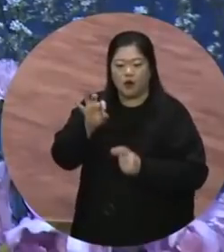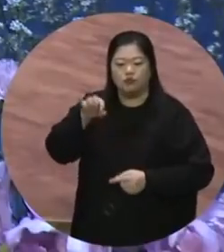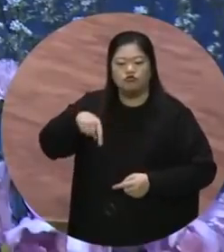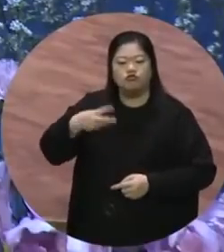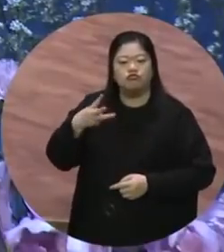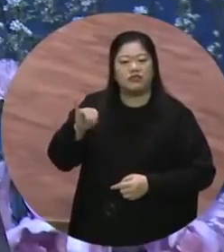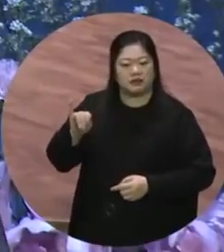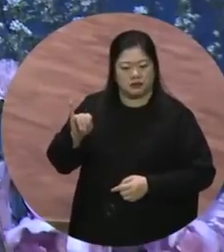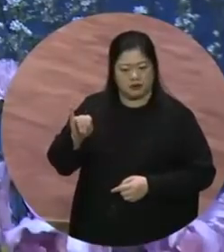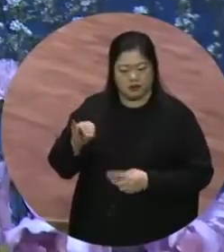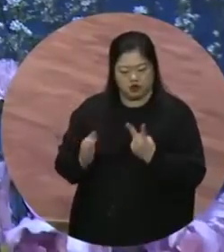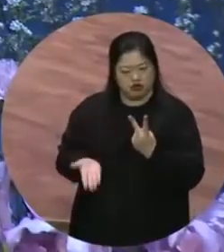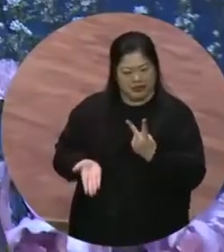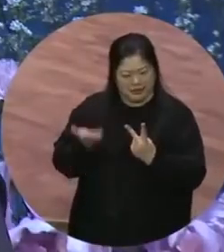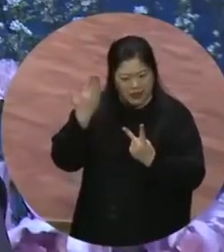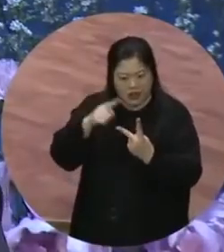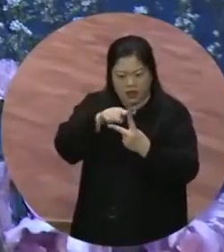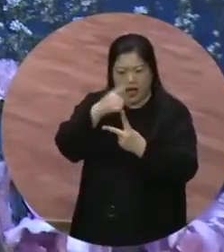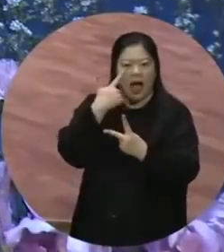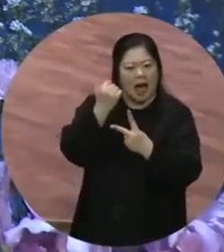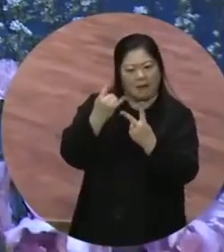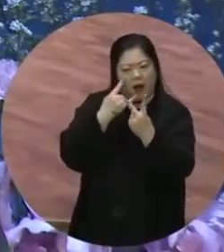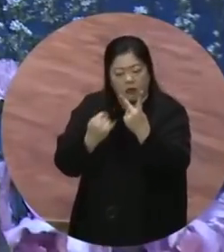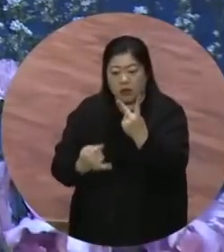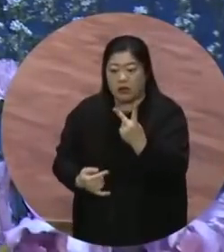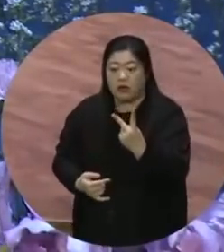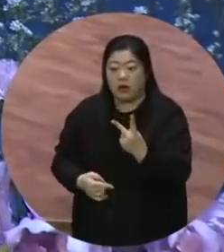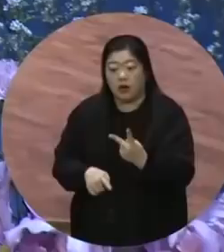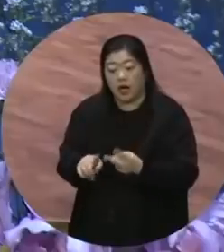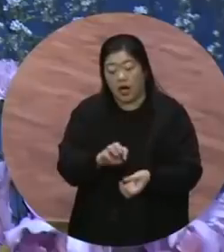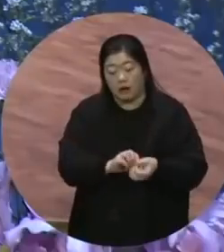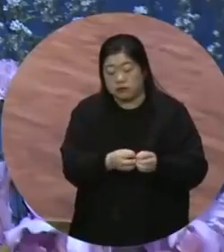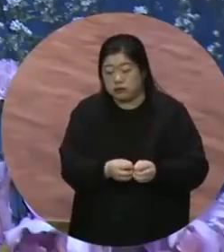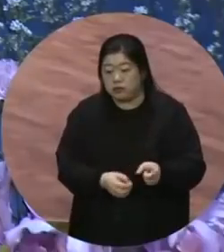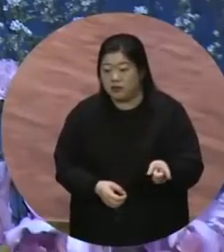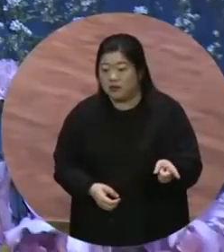겁니다. 그래서 여러분 영적으로 분별을 바로 못하면 큰일 나요.